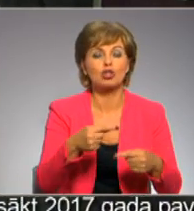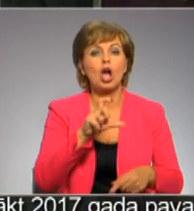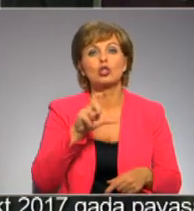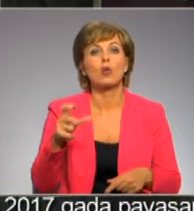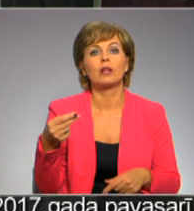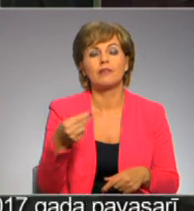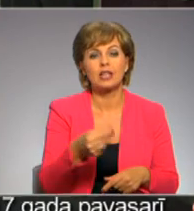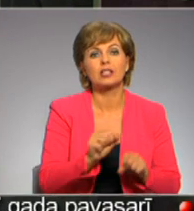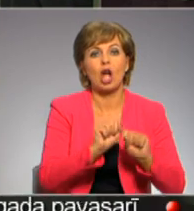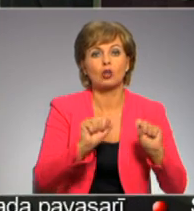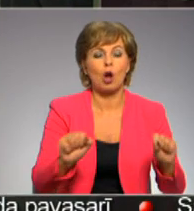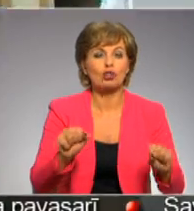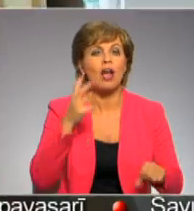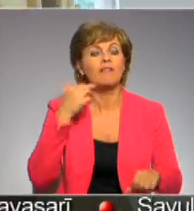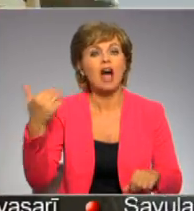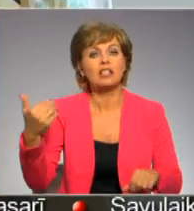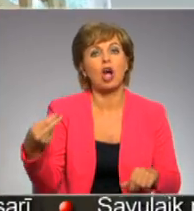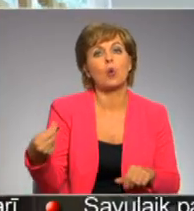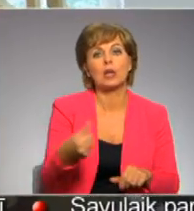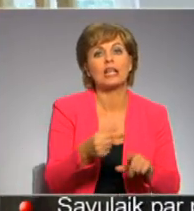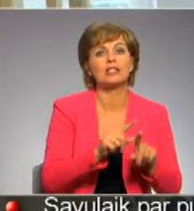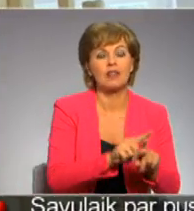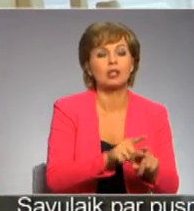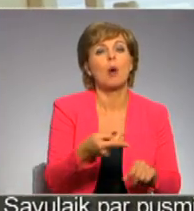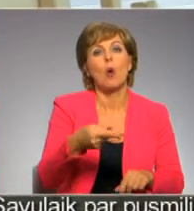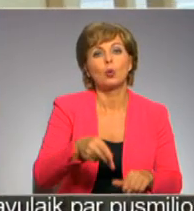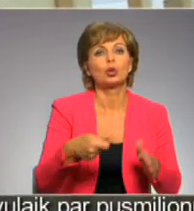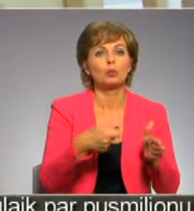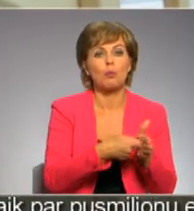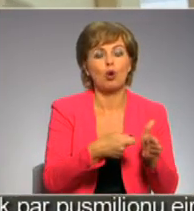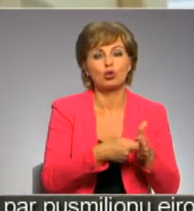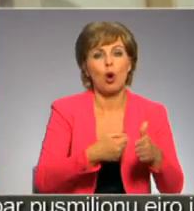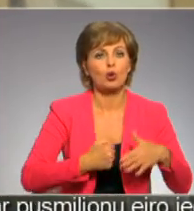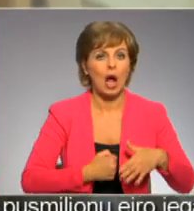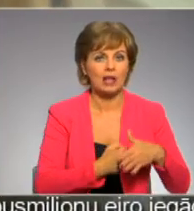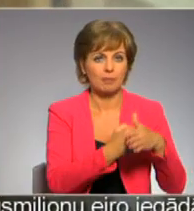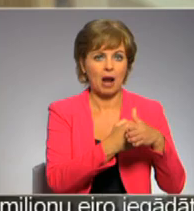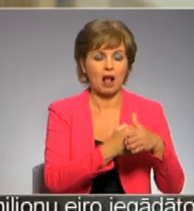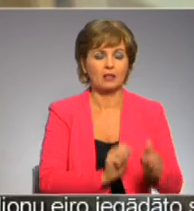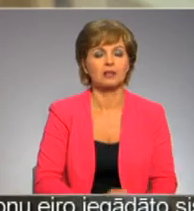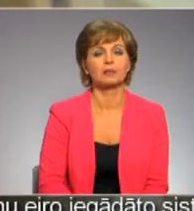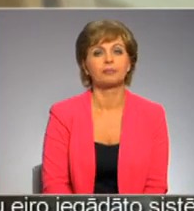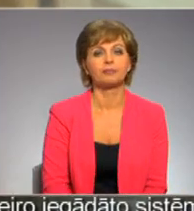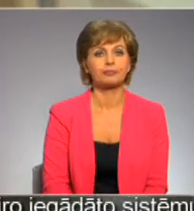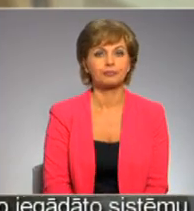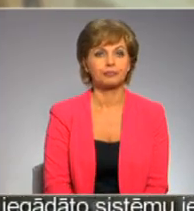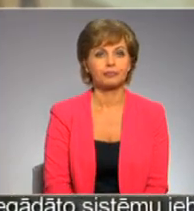finansiāli nodrošinās vecāku līdzfinansējums un sponsoru atbalsts. Lāsma Zutra, Roberts Kalniņš, Latgales reģionālā televīzija.